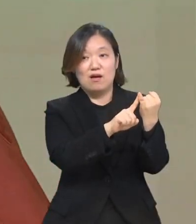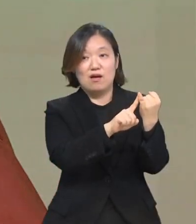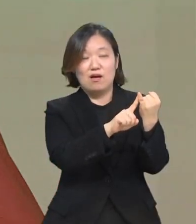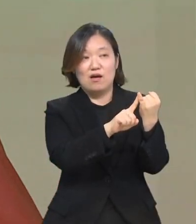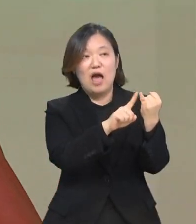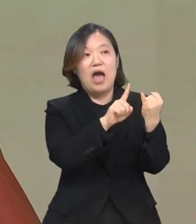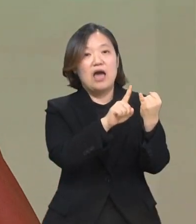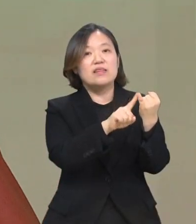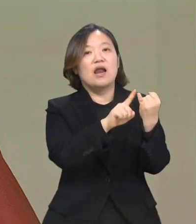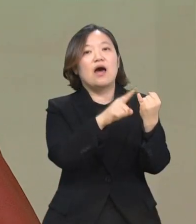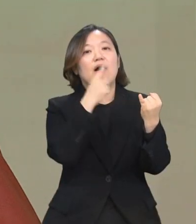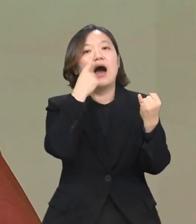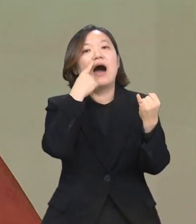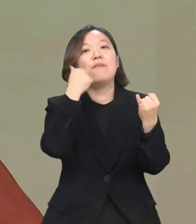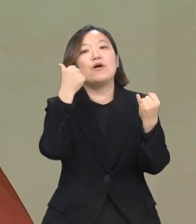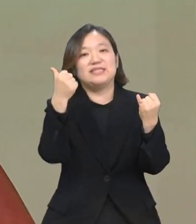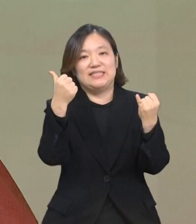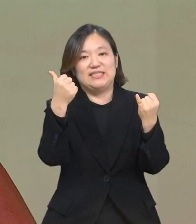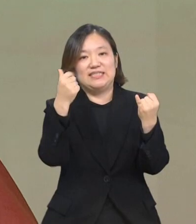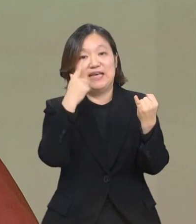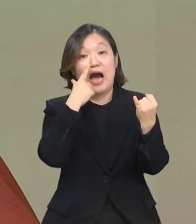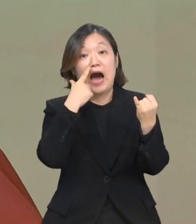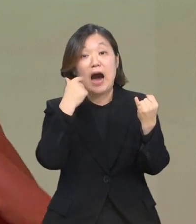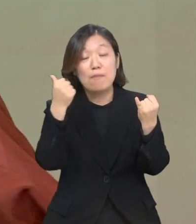아버지가 있는데 아버지가